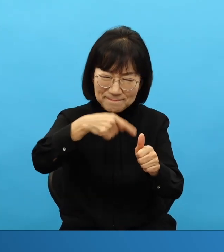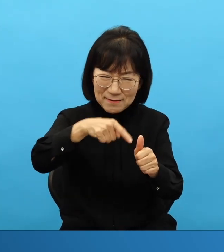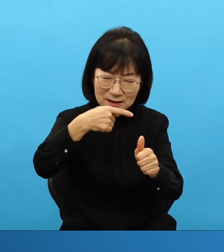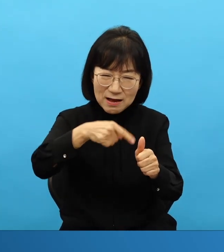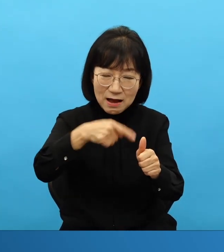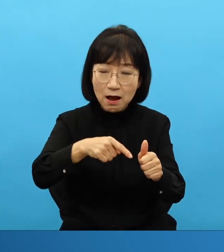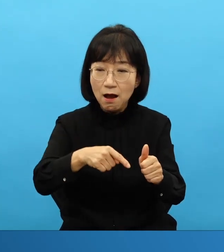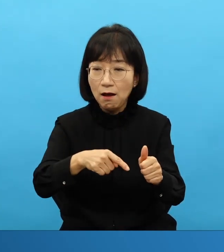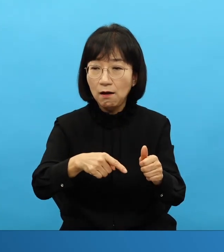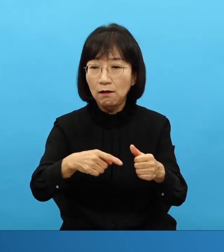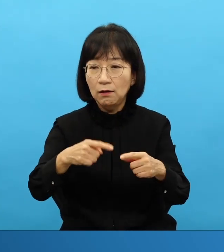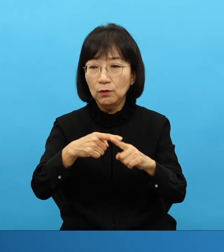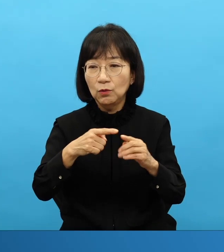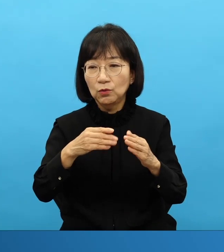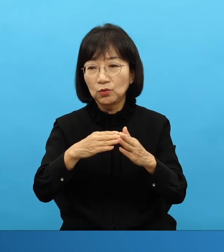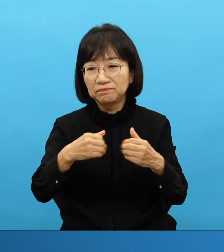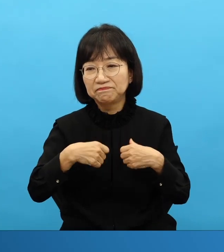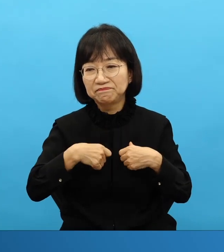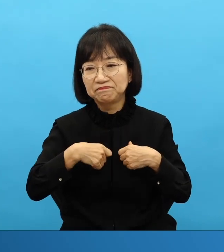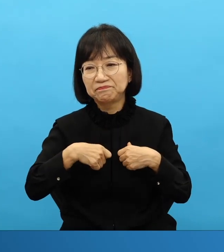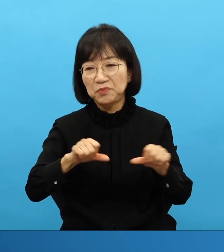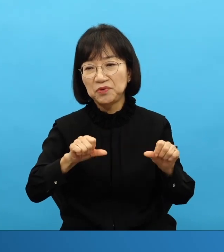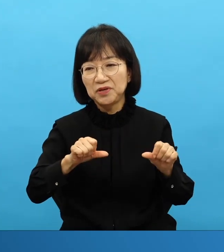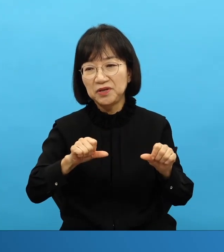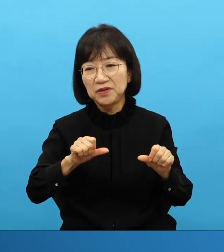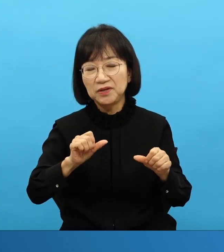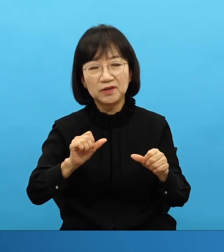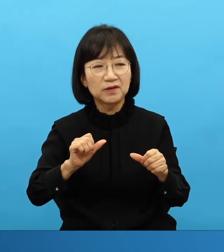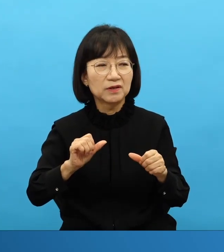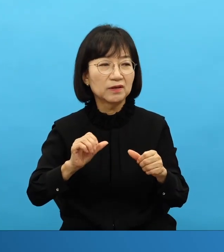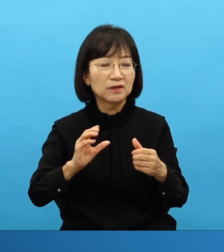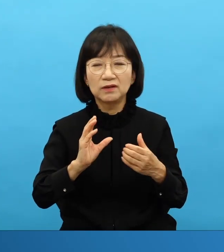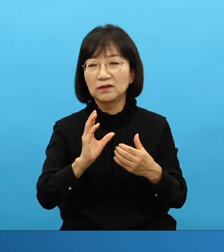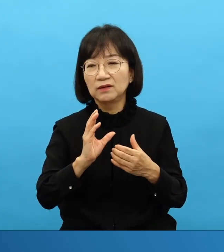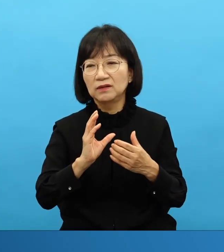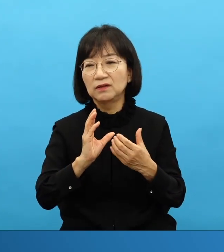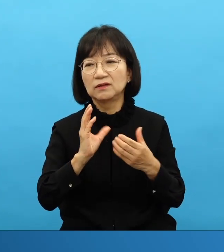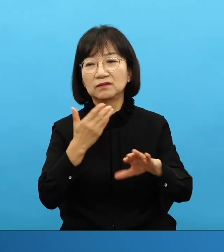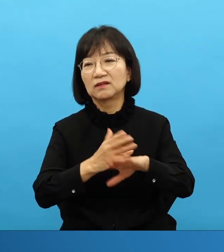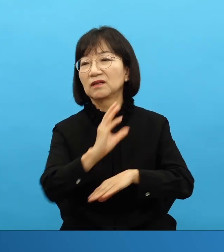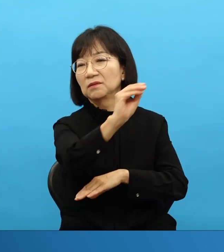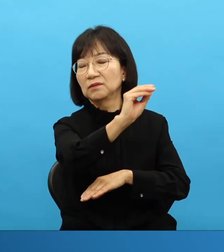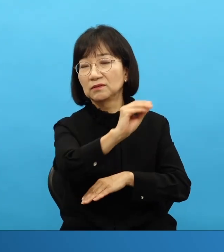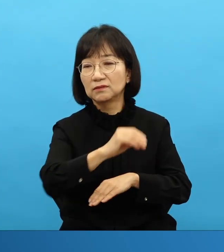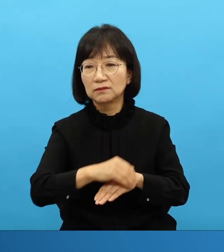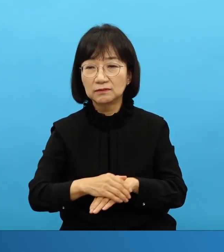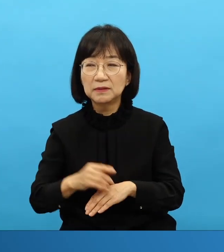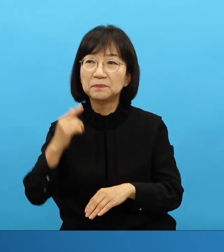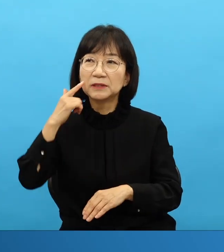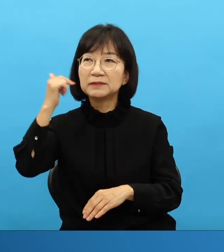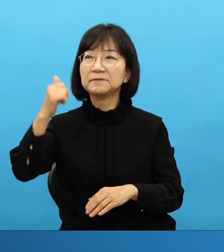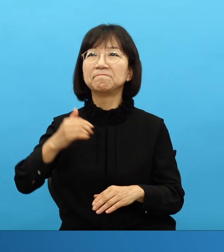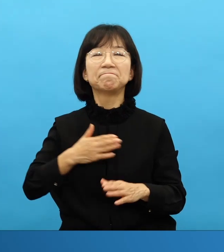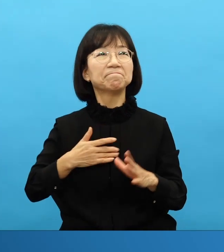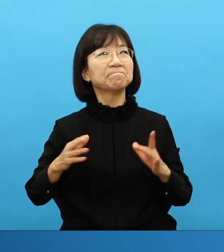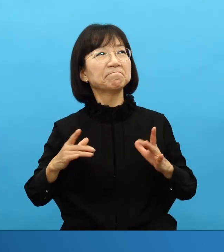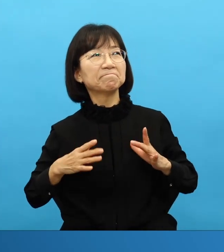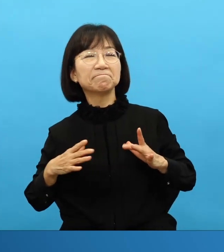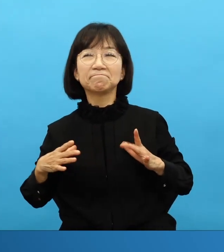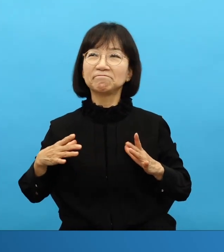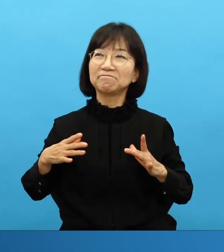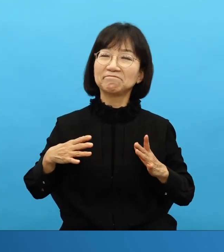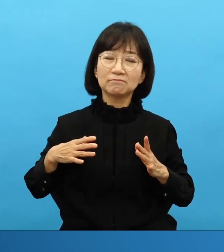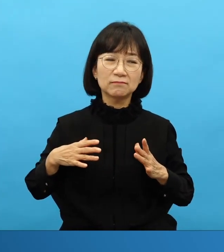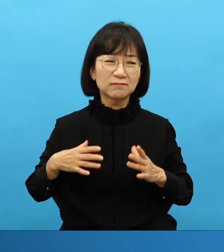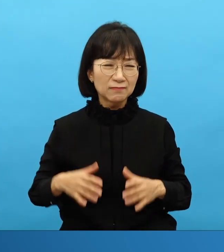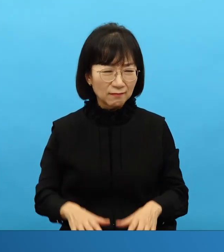开了教会。 그 목사는 잘했다고 자랑하고 다닙니다. 那个牧师他自己觉得自己做得很棒，他到处宣扬。 진짜 어리석은 사람이에요.